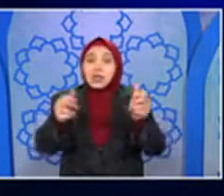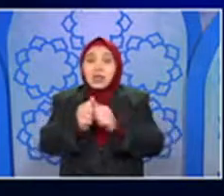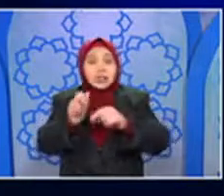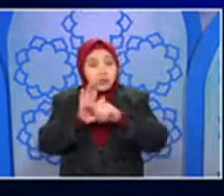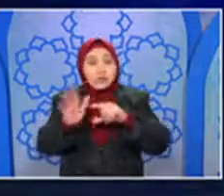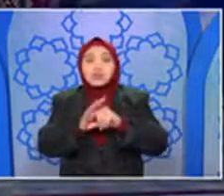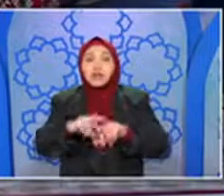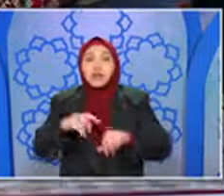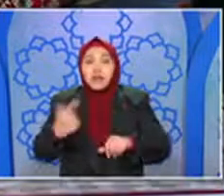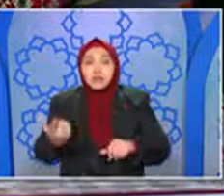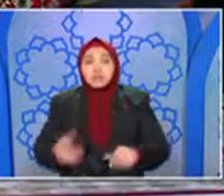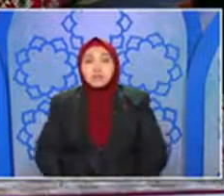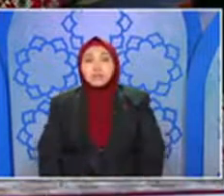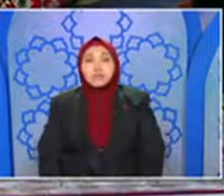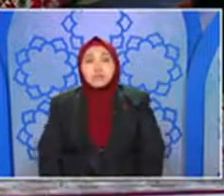Musabbihat.